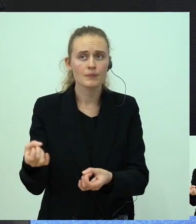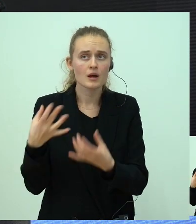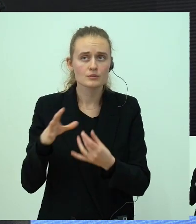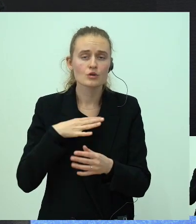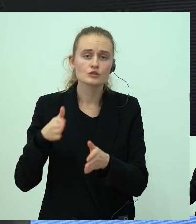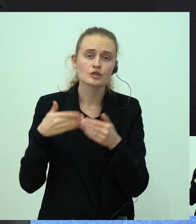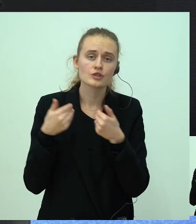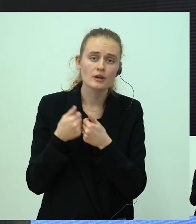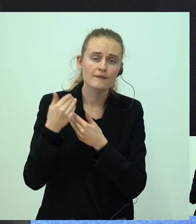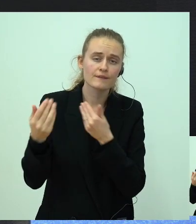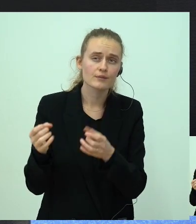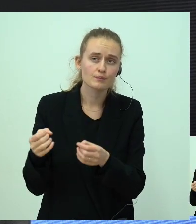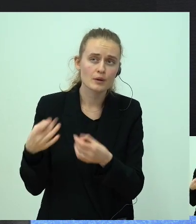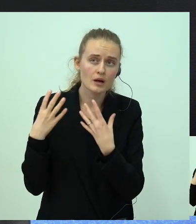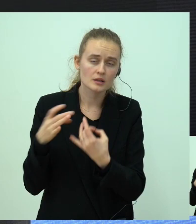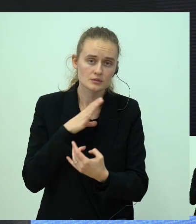na,